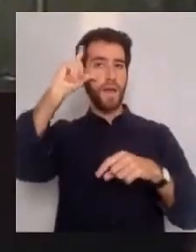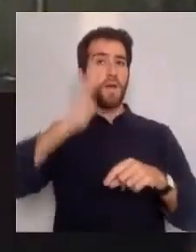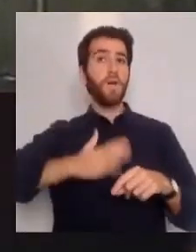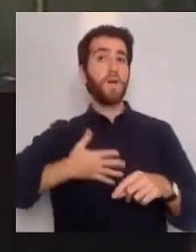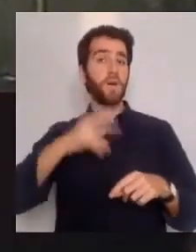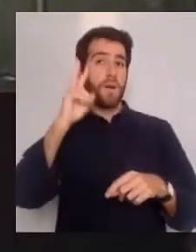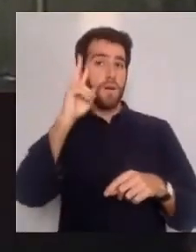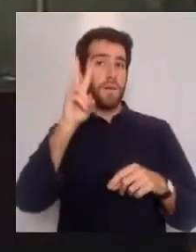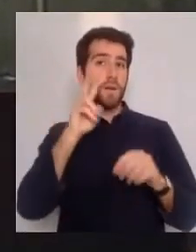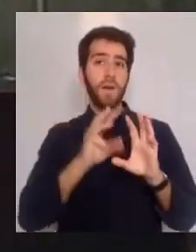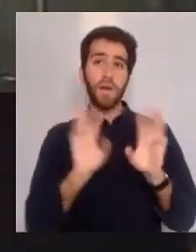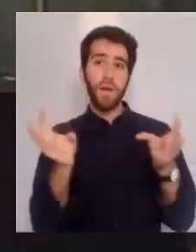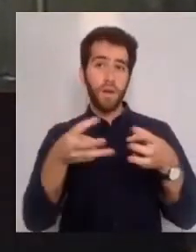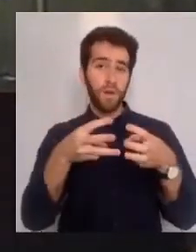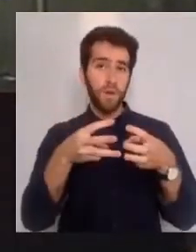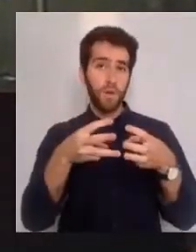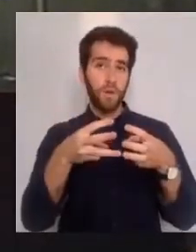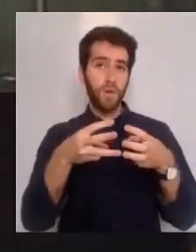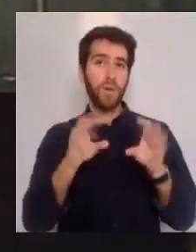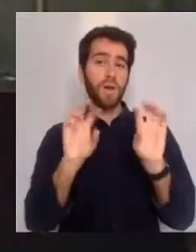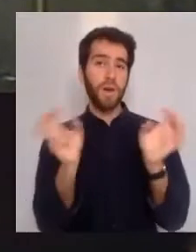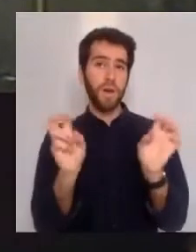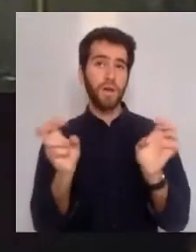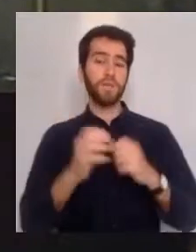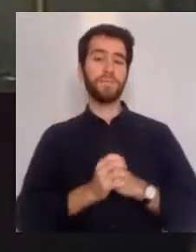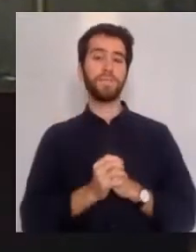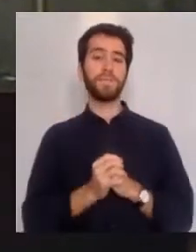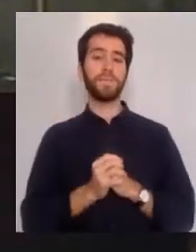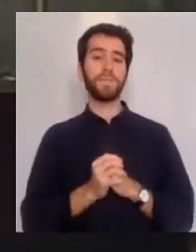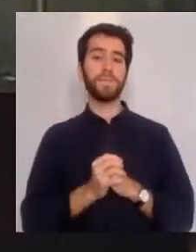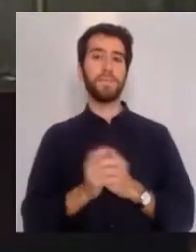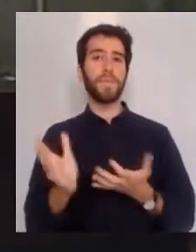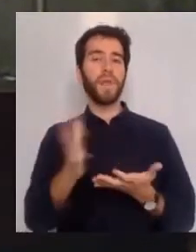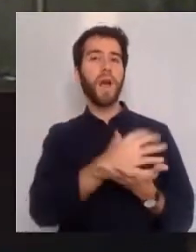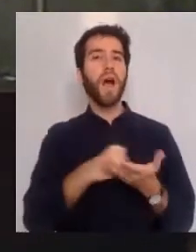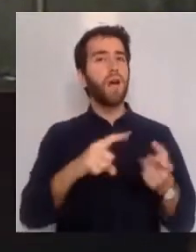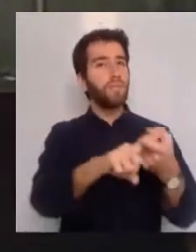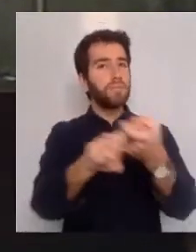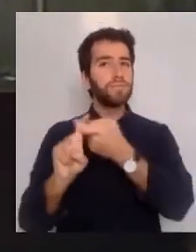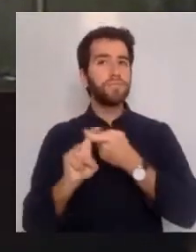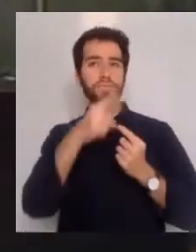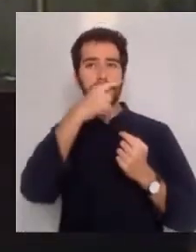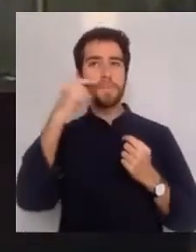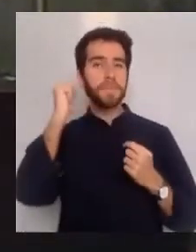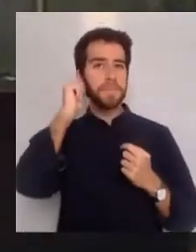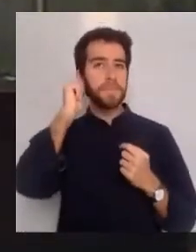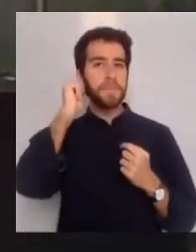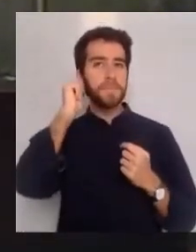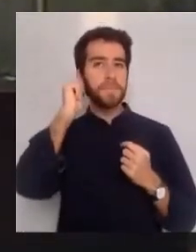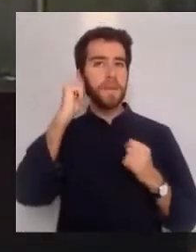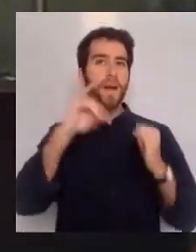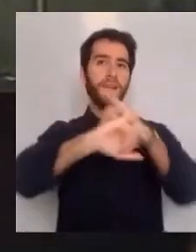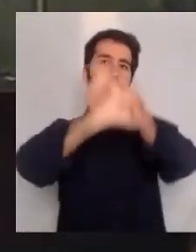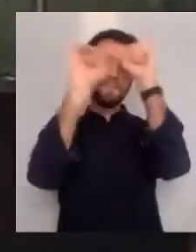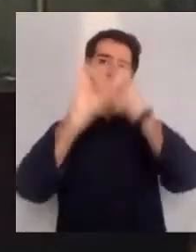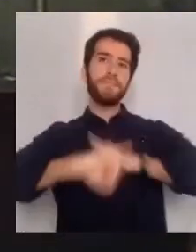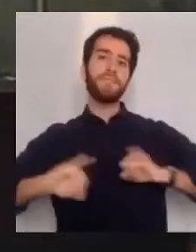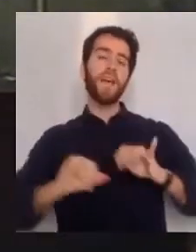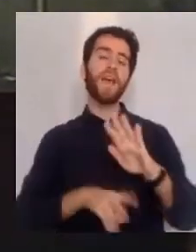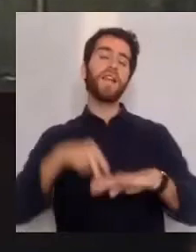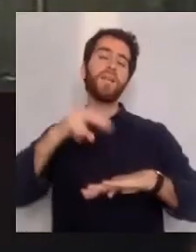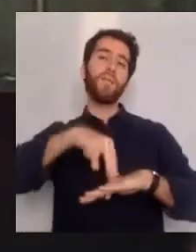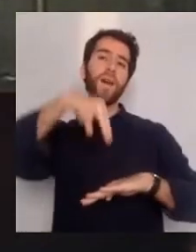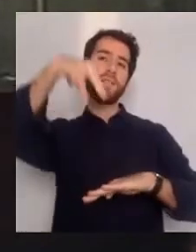YouTube i de Ràdio Estel. A tots vosaltres, germans i germanes, feliç Pasqua de Resurrecció.